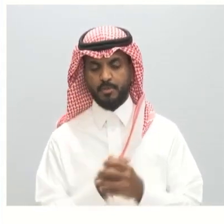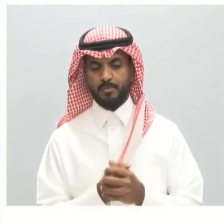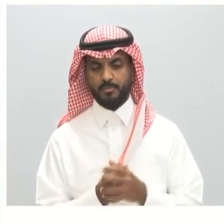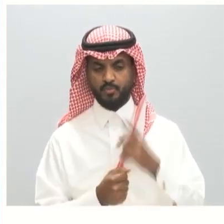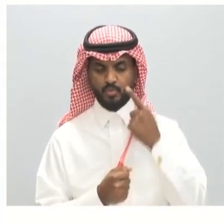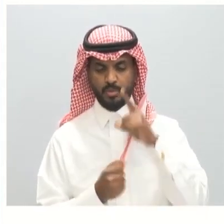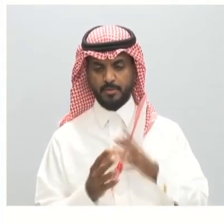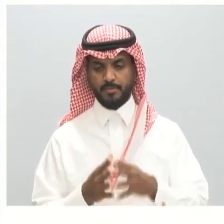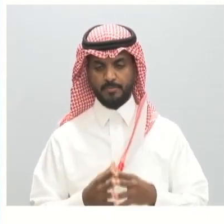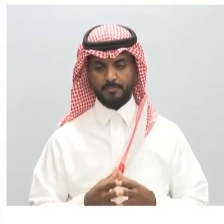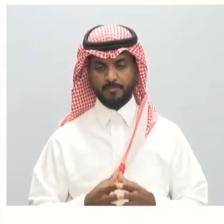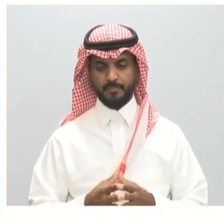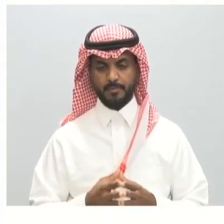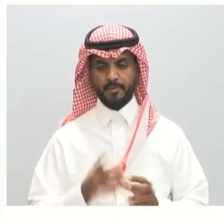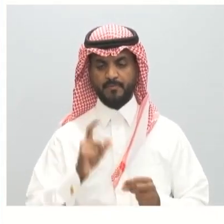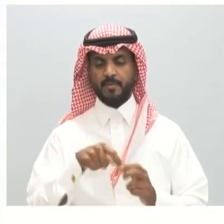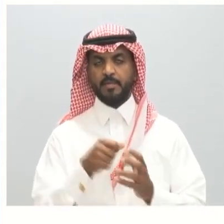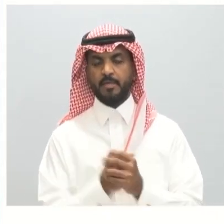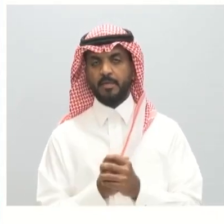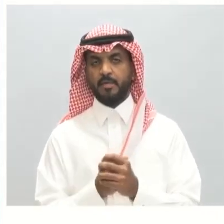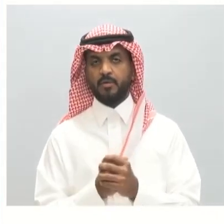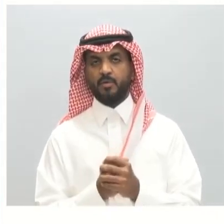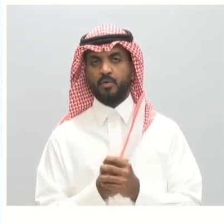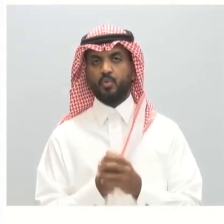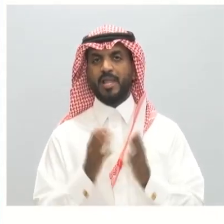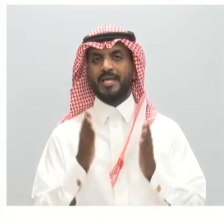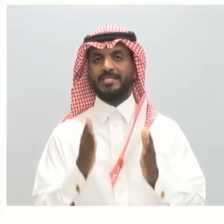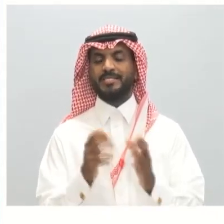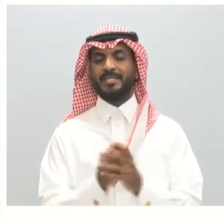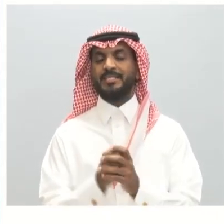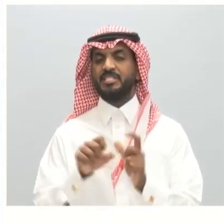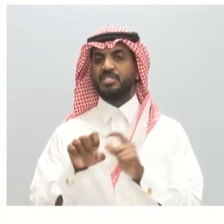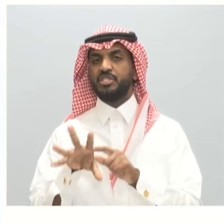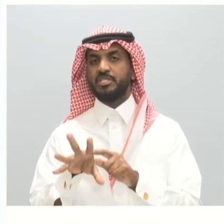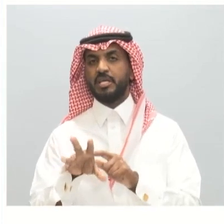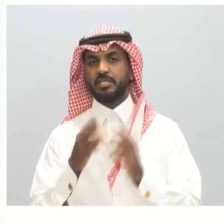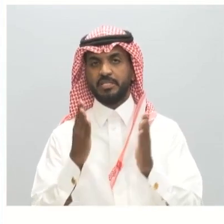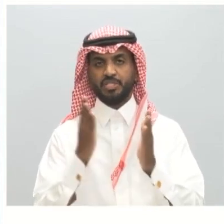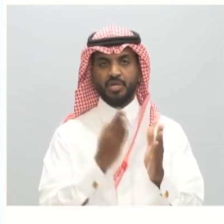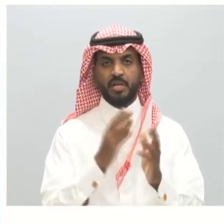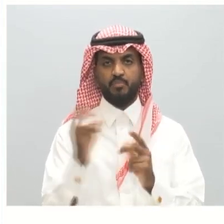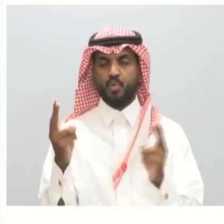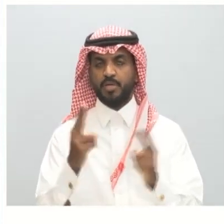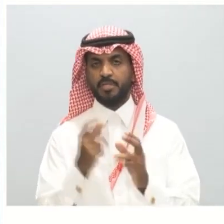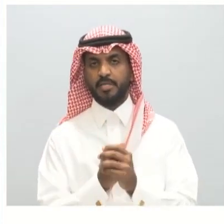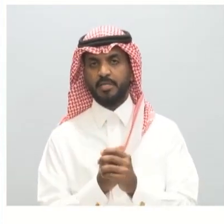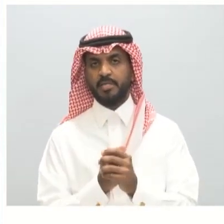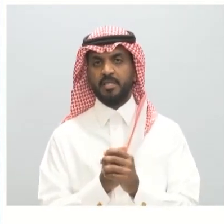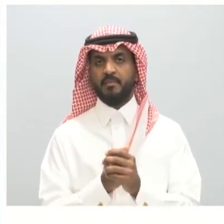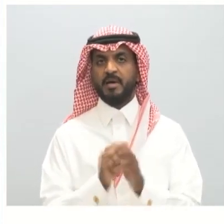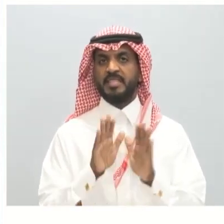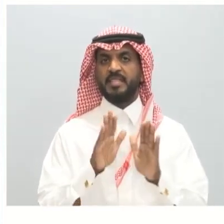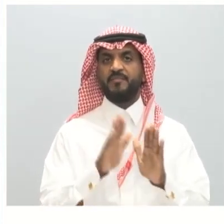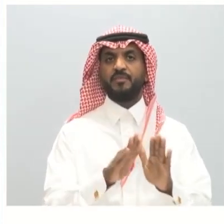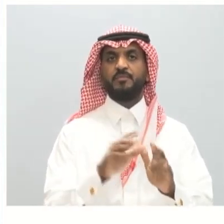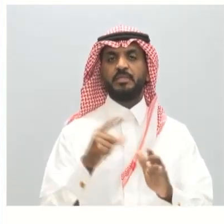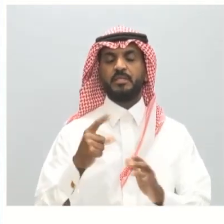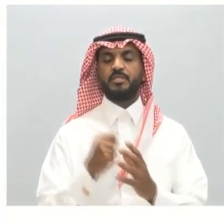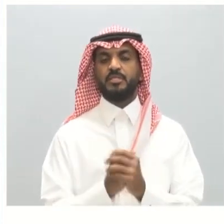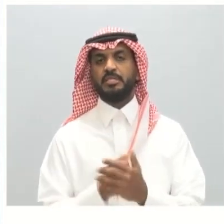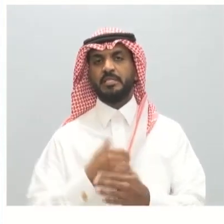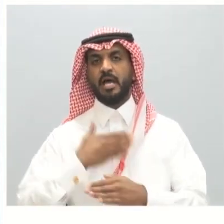نلاحظ في اجهزه الاستشعار نلاحظ اتجاه المواجهه لنظام الدفع بالدرجات عندما يتحرك